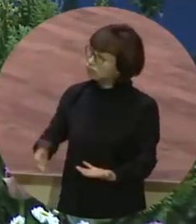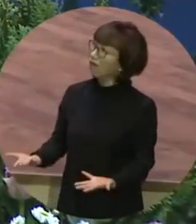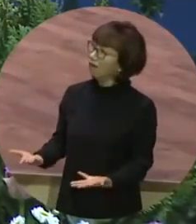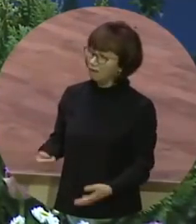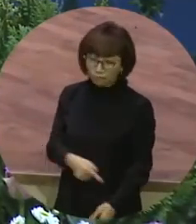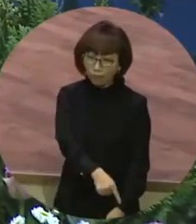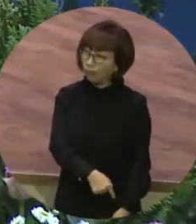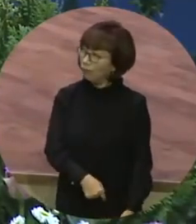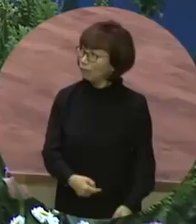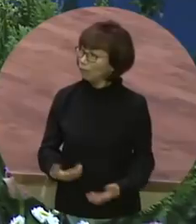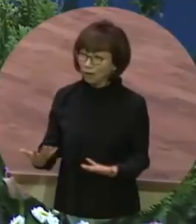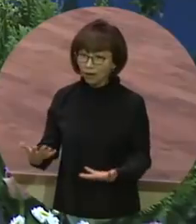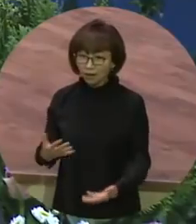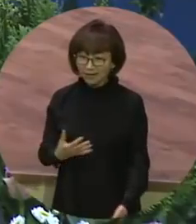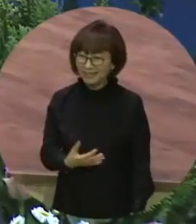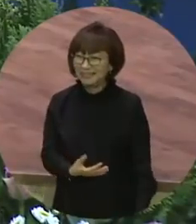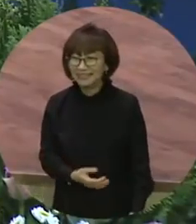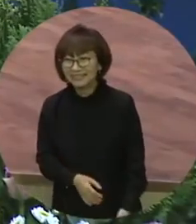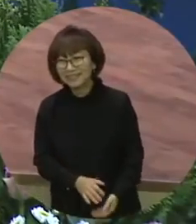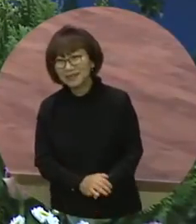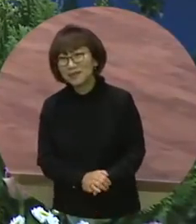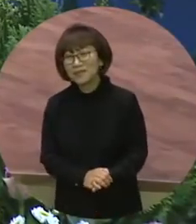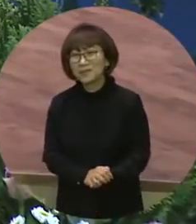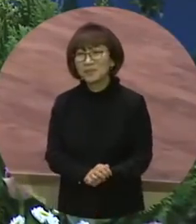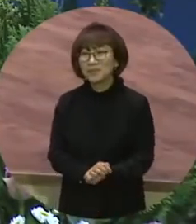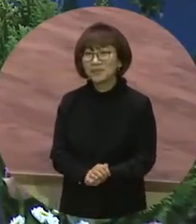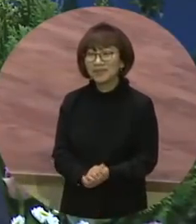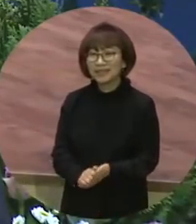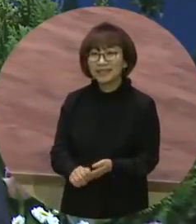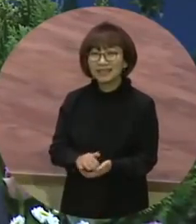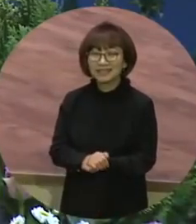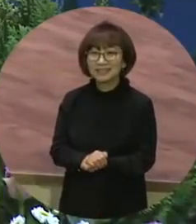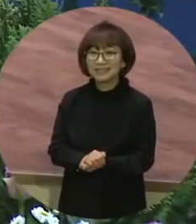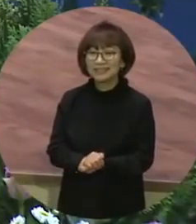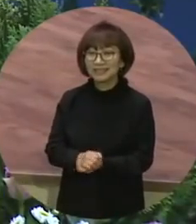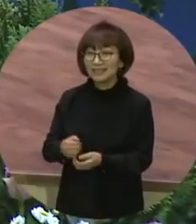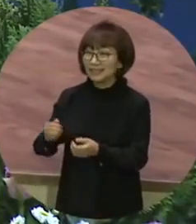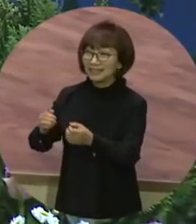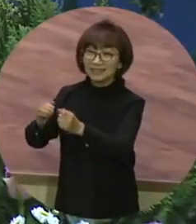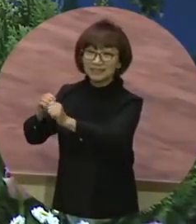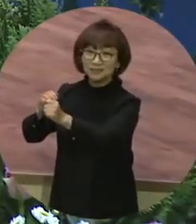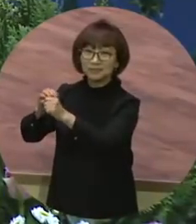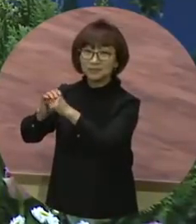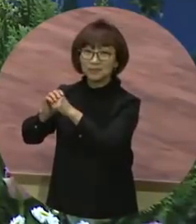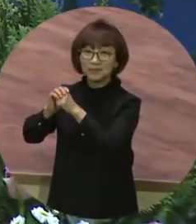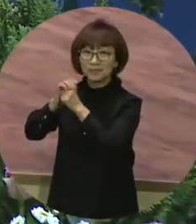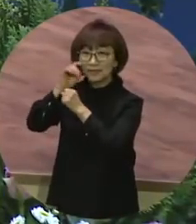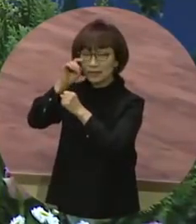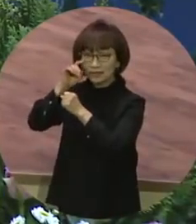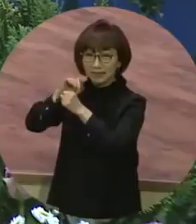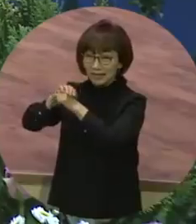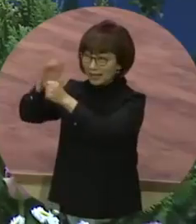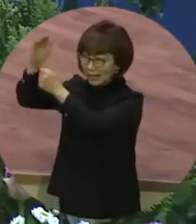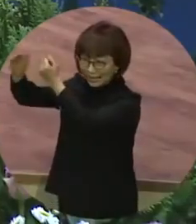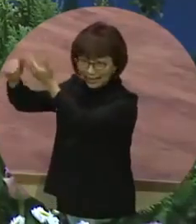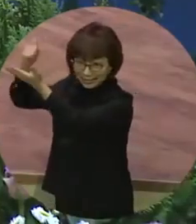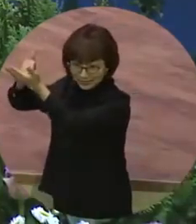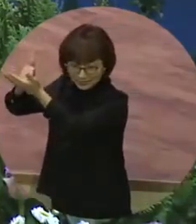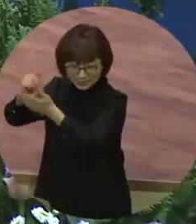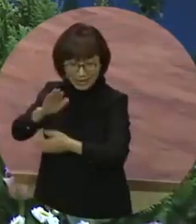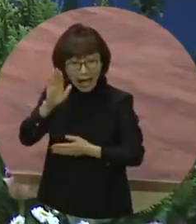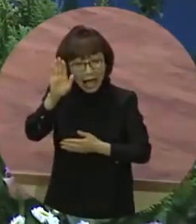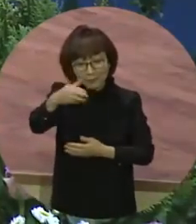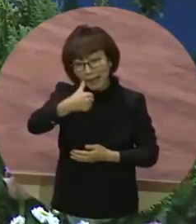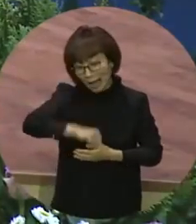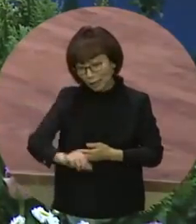자, 하나님이 창세기 12장 1절로 3절에 13장 14절로 17절에 보면 후사에 대한 약속을 두 번이나